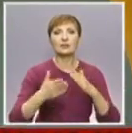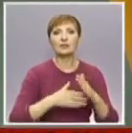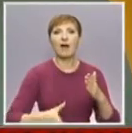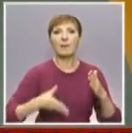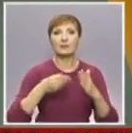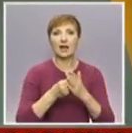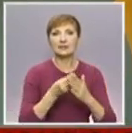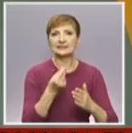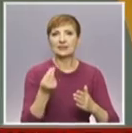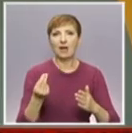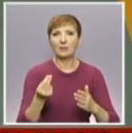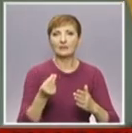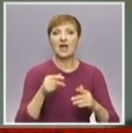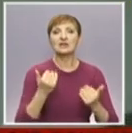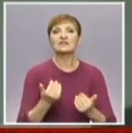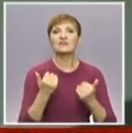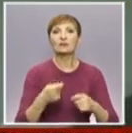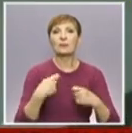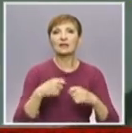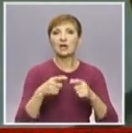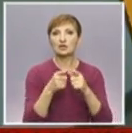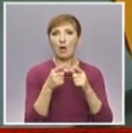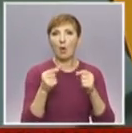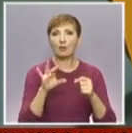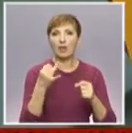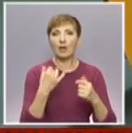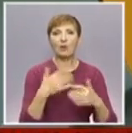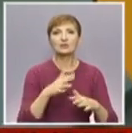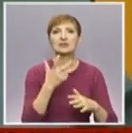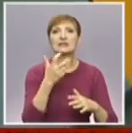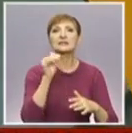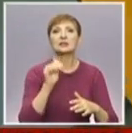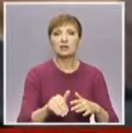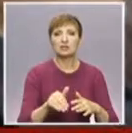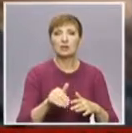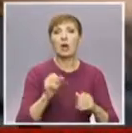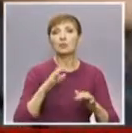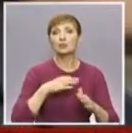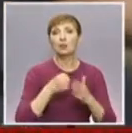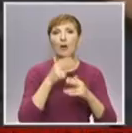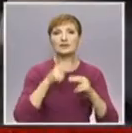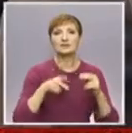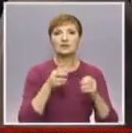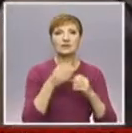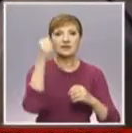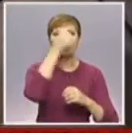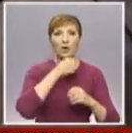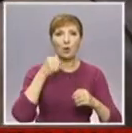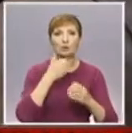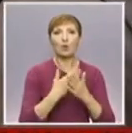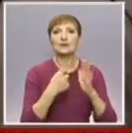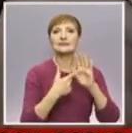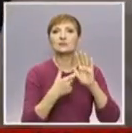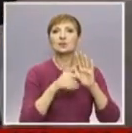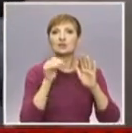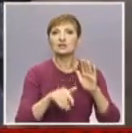за проезд наличными. К слову, на сегодня продажи карточек ОНАЙ перевалили за 300 тысяч. Ожидается, что до конца 2015 года около